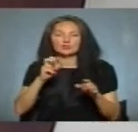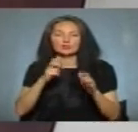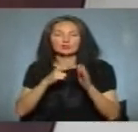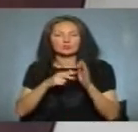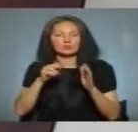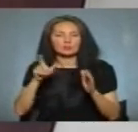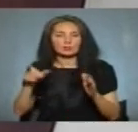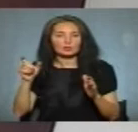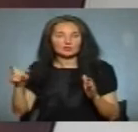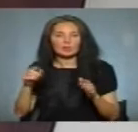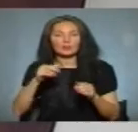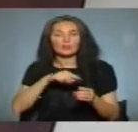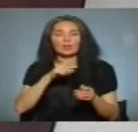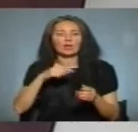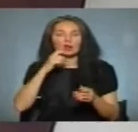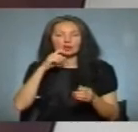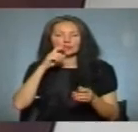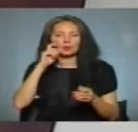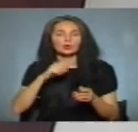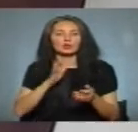було 9 липня. Його складали